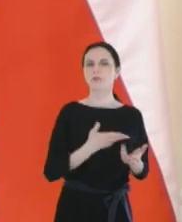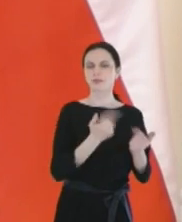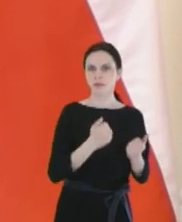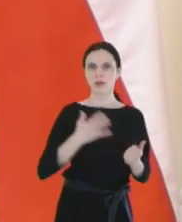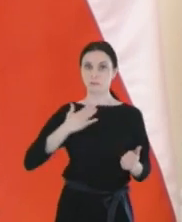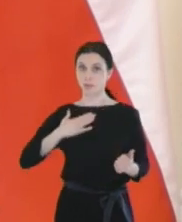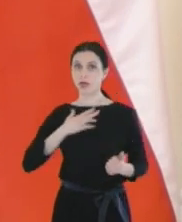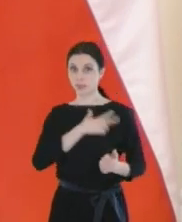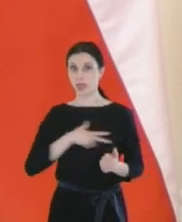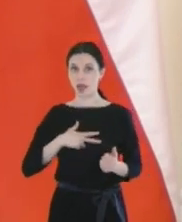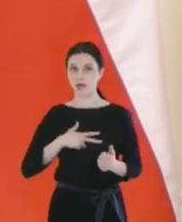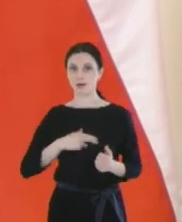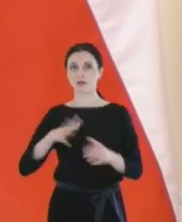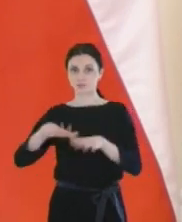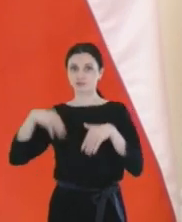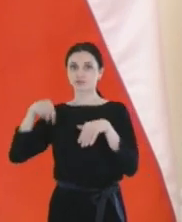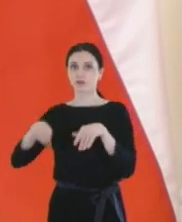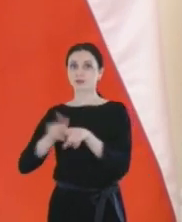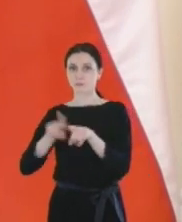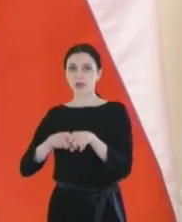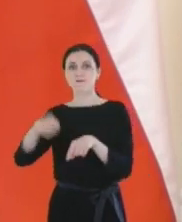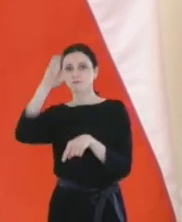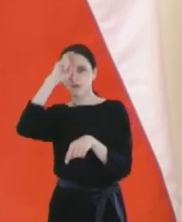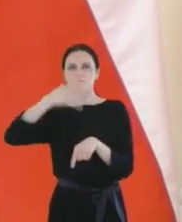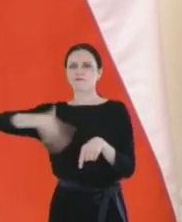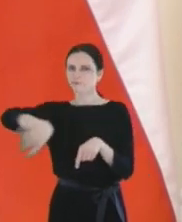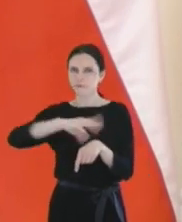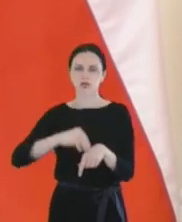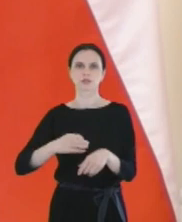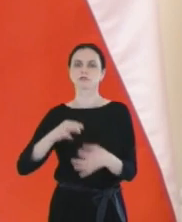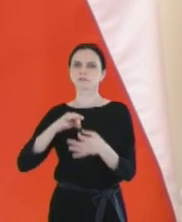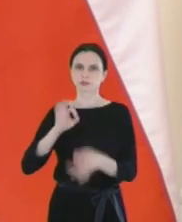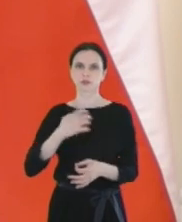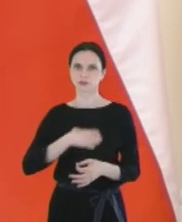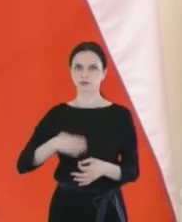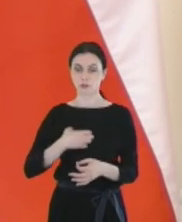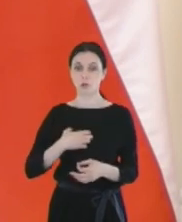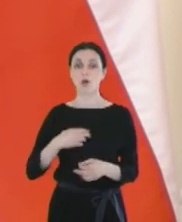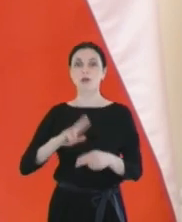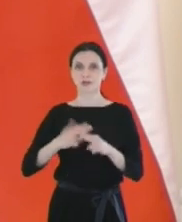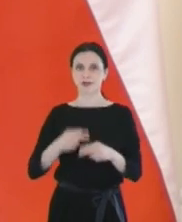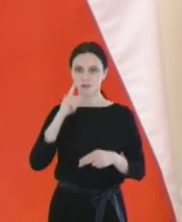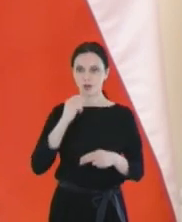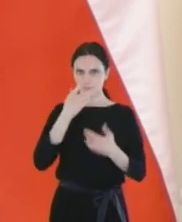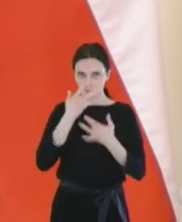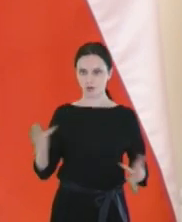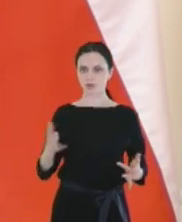ir Danijos parlamentui, ne tik vyriausybei, kad mes patikintume jūs, kad esame vieningi